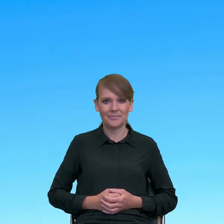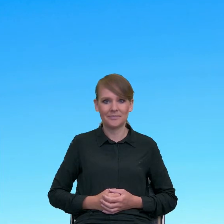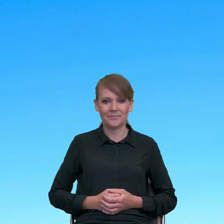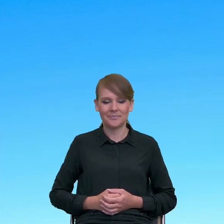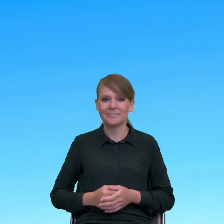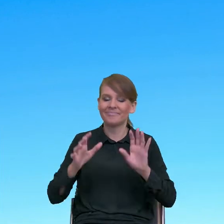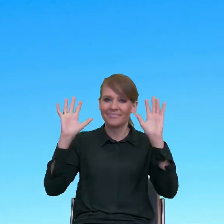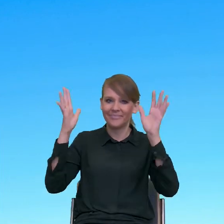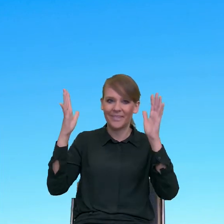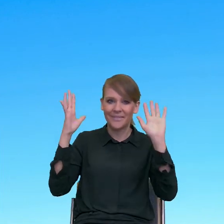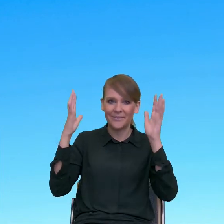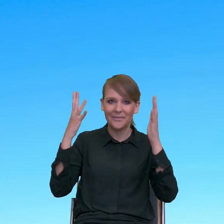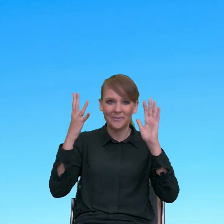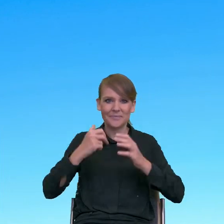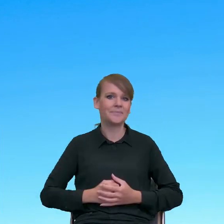Brawa.